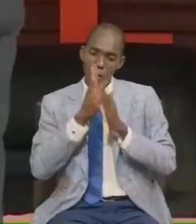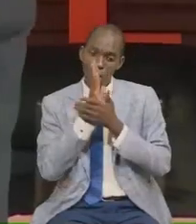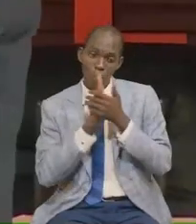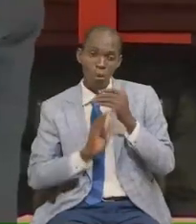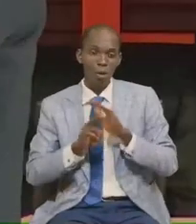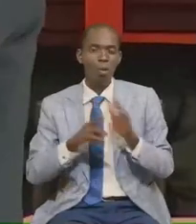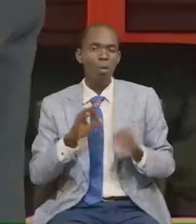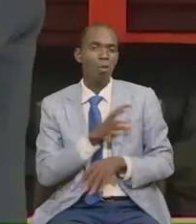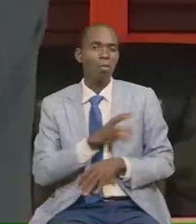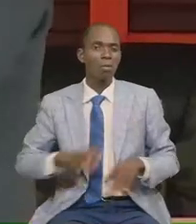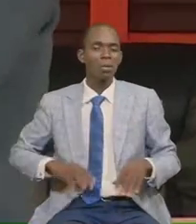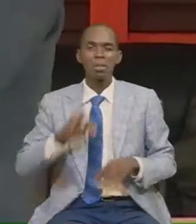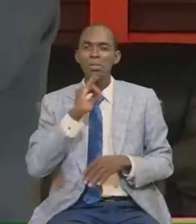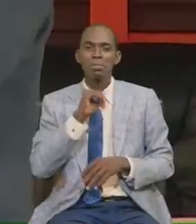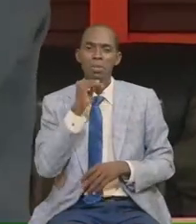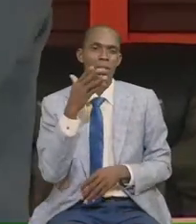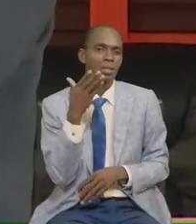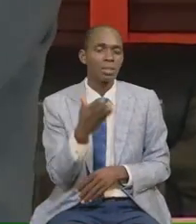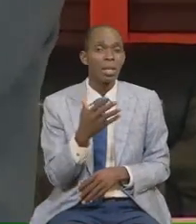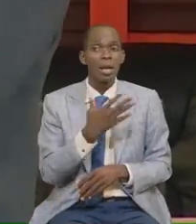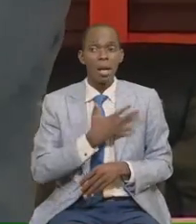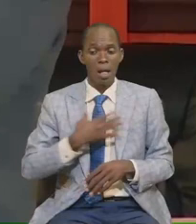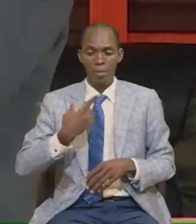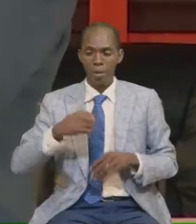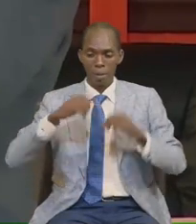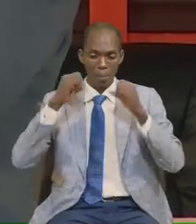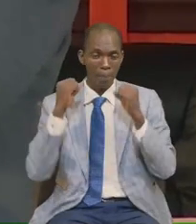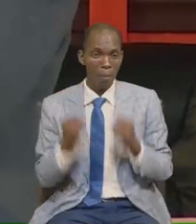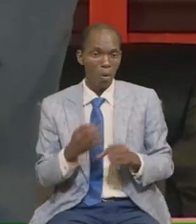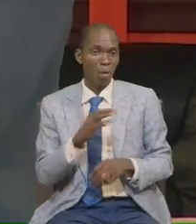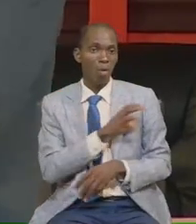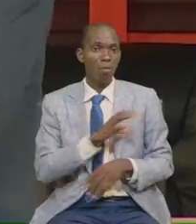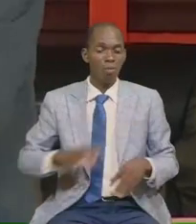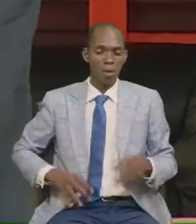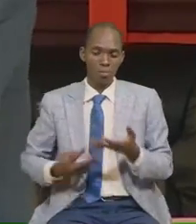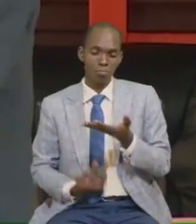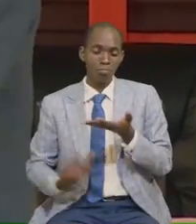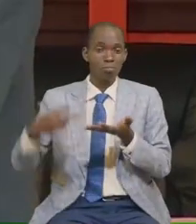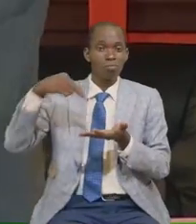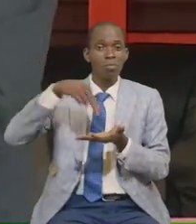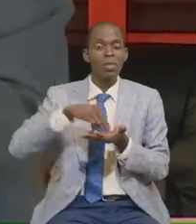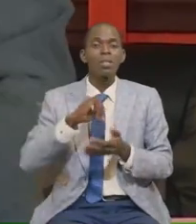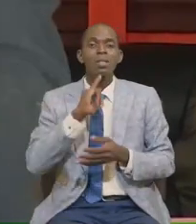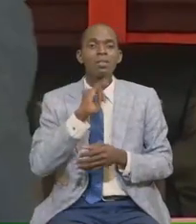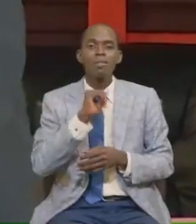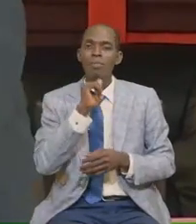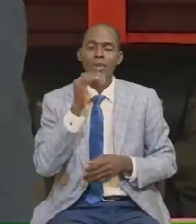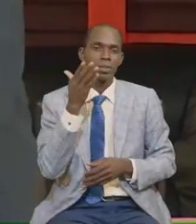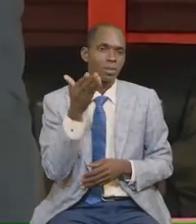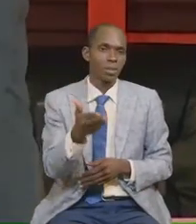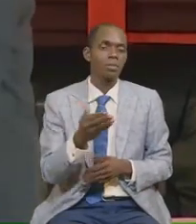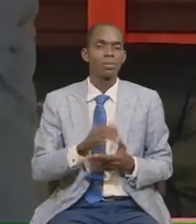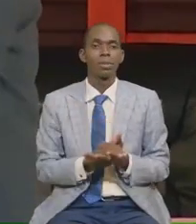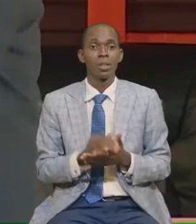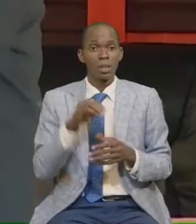là-bas. Et la puissance de Christ, de la résurrection de Christ, n'est pas là-bas. Ils ne renient pas